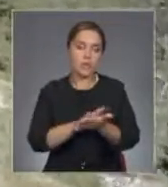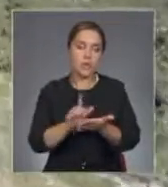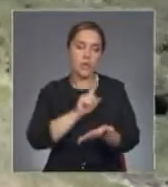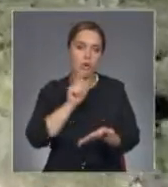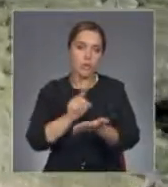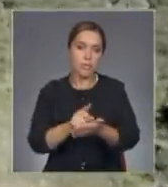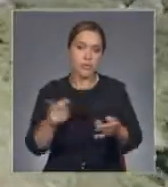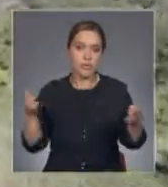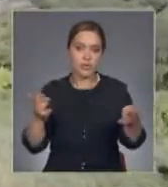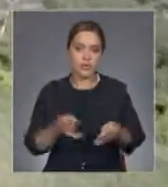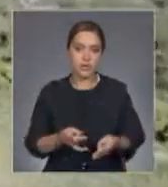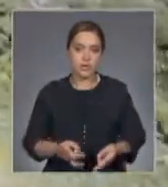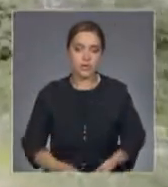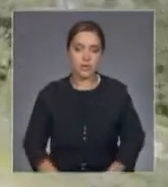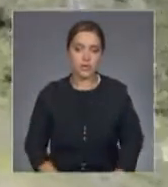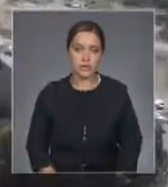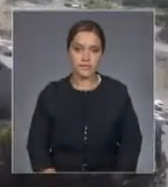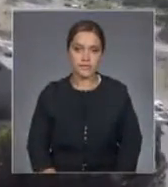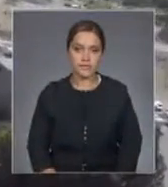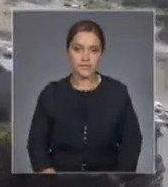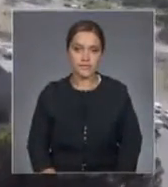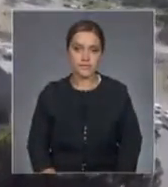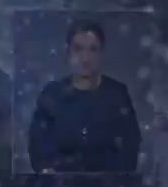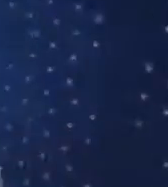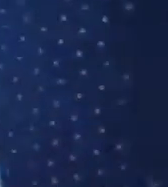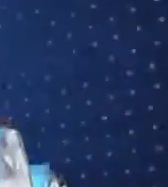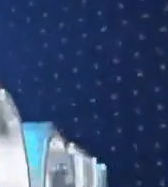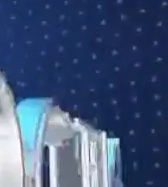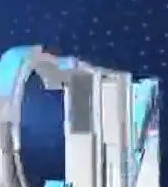для устранения последствий загрязнения.